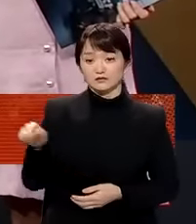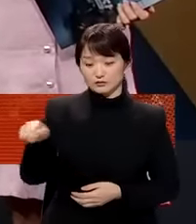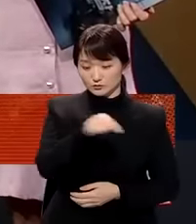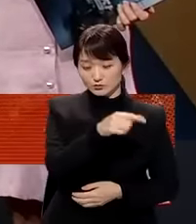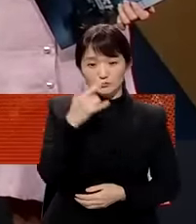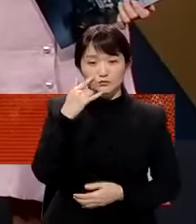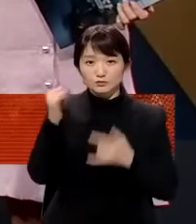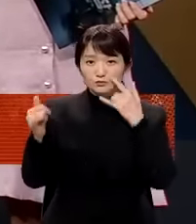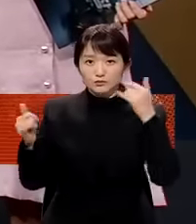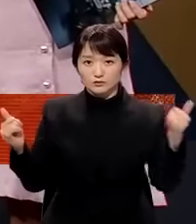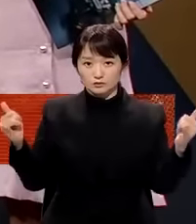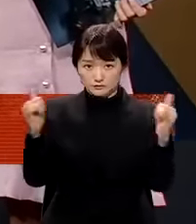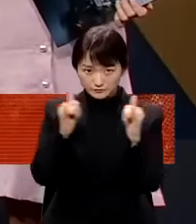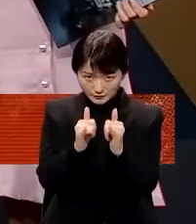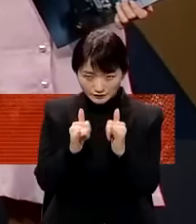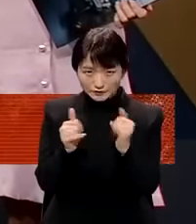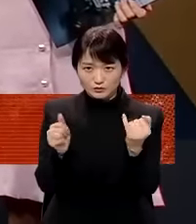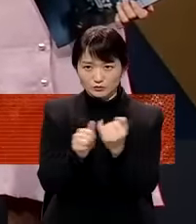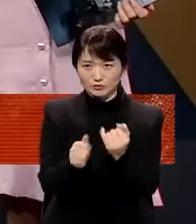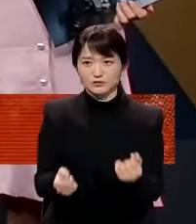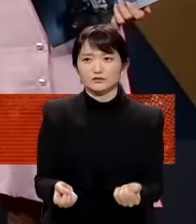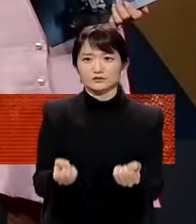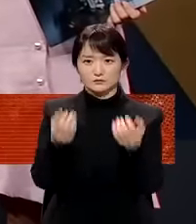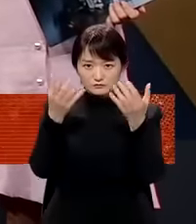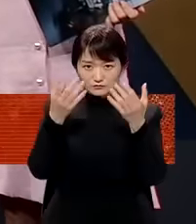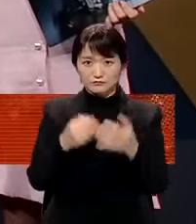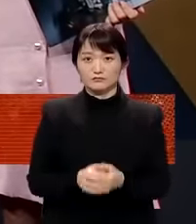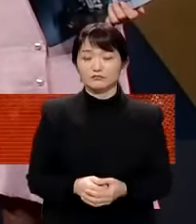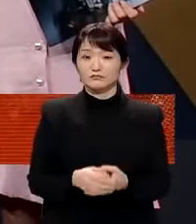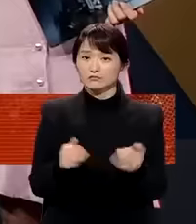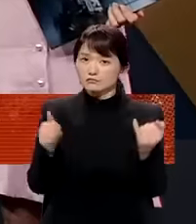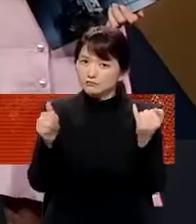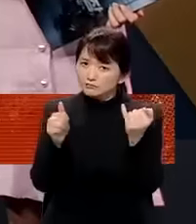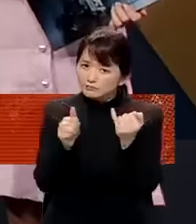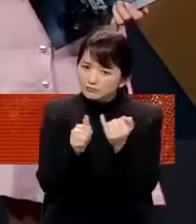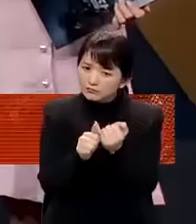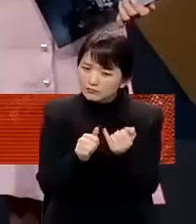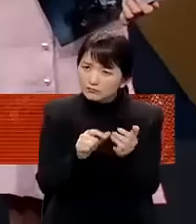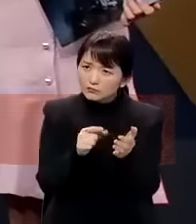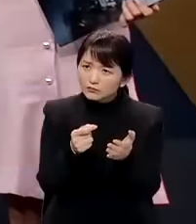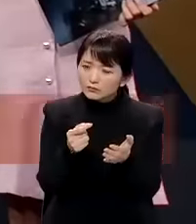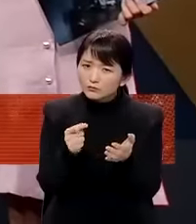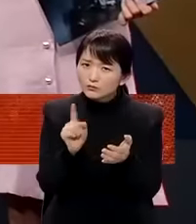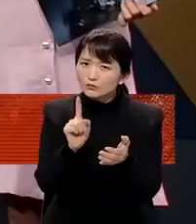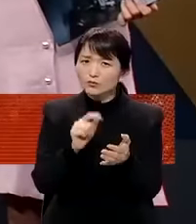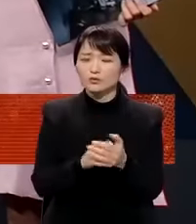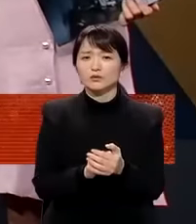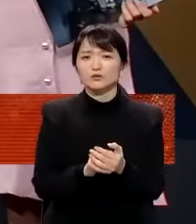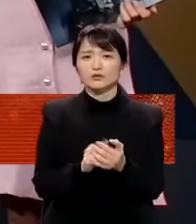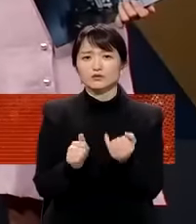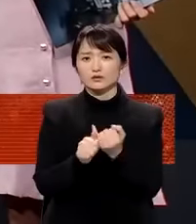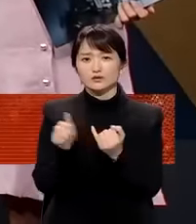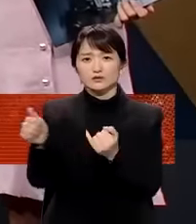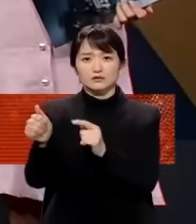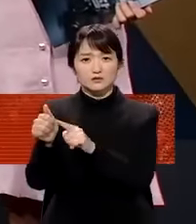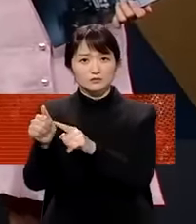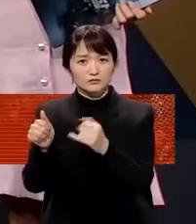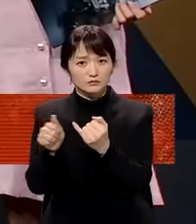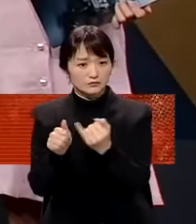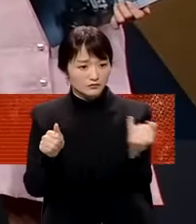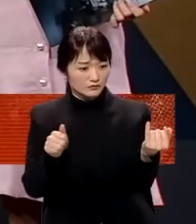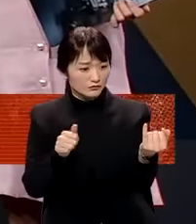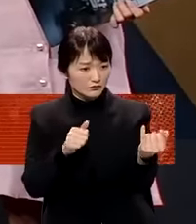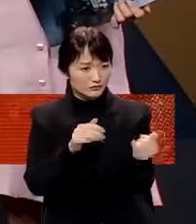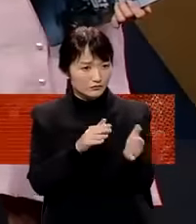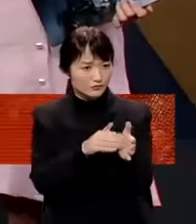상견례를 가지고 결혼식을 올렸습니다 그런데 결혼한지 얼마 지하지 않아서 남성은 아내의 충격적인 비밀을